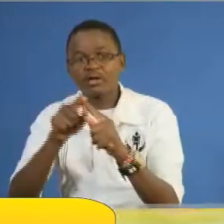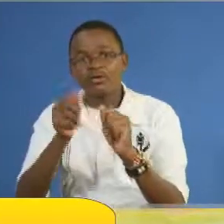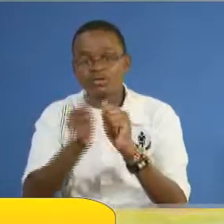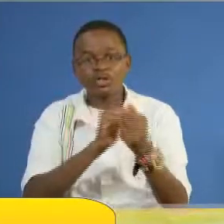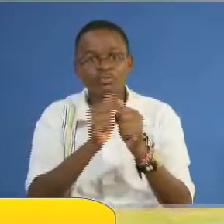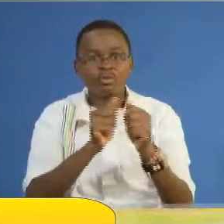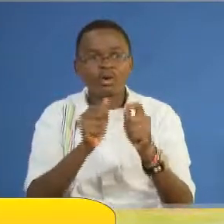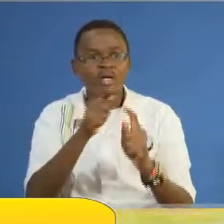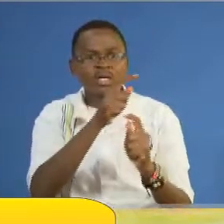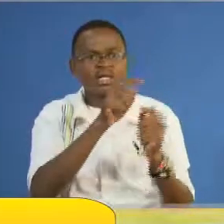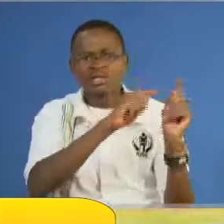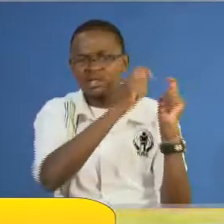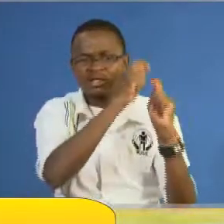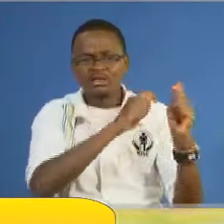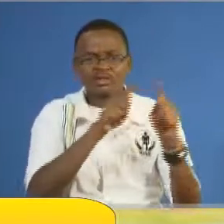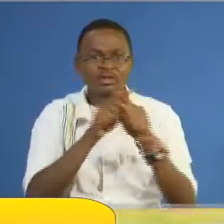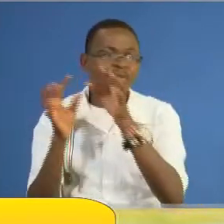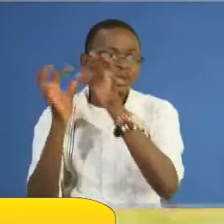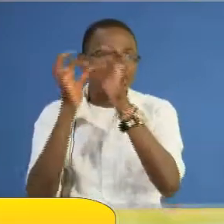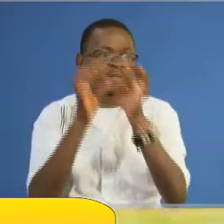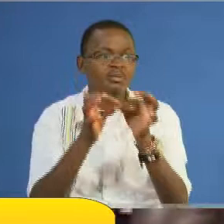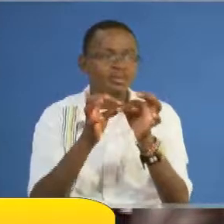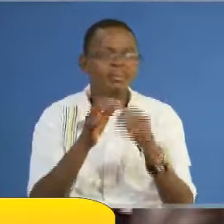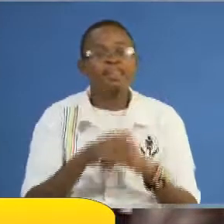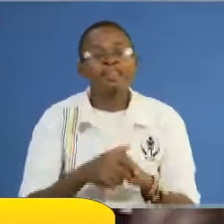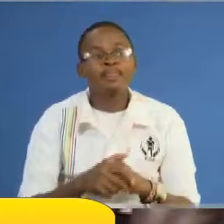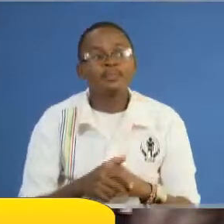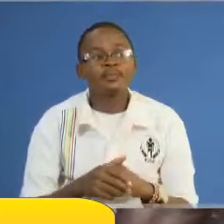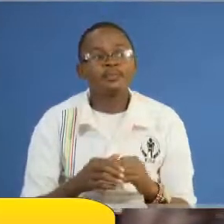michezo, utamaduni na sanaa.